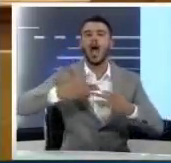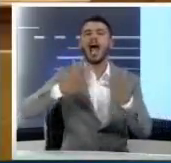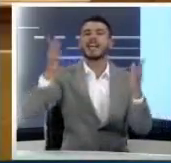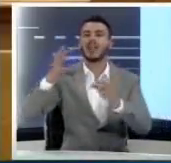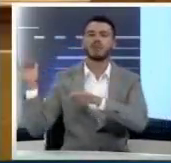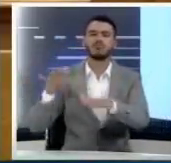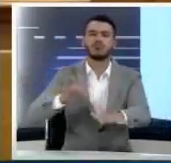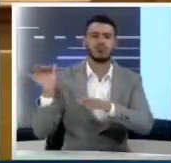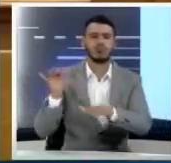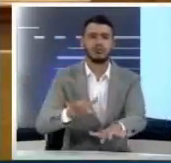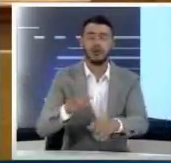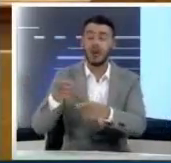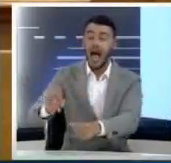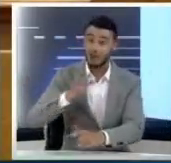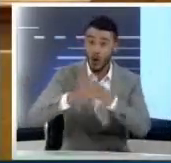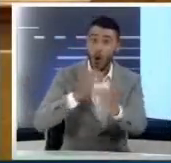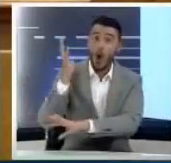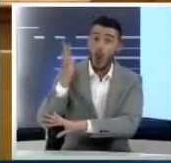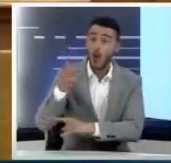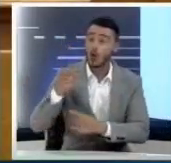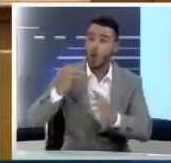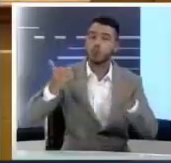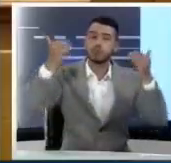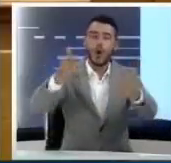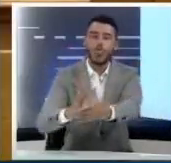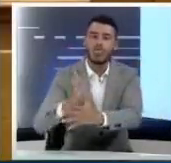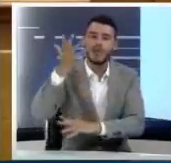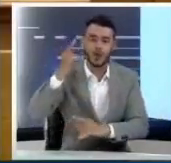θα μπείτε σε ευρωεκλογές και θα έχετε προοδευτικό λόγο